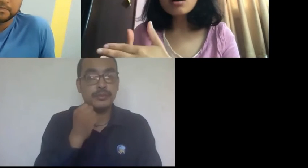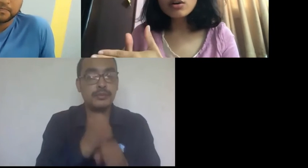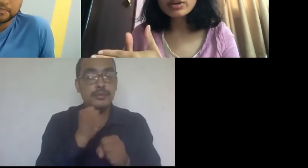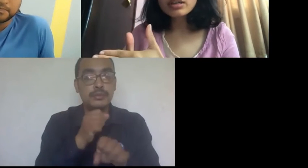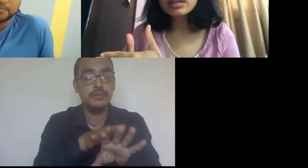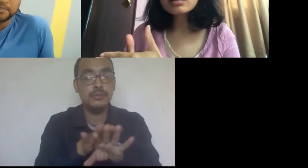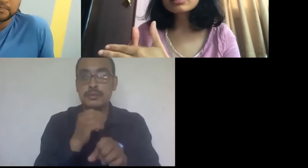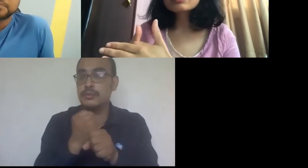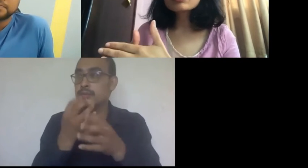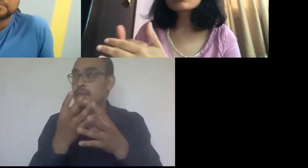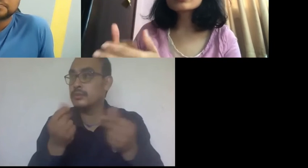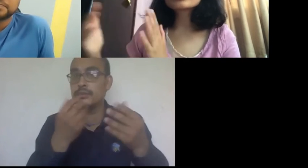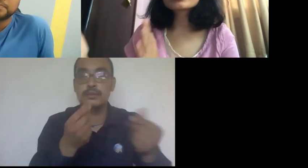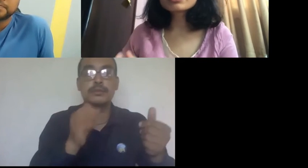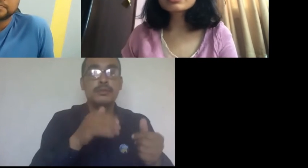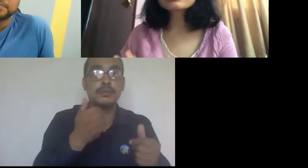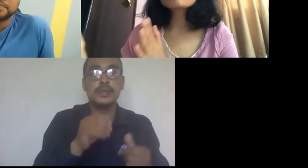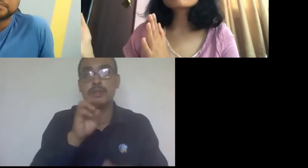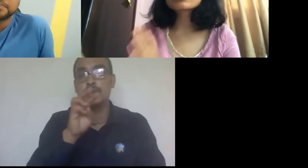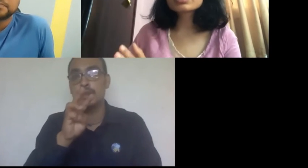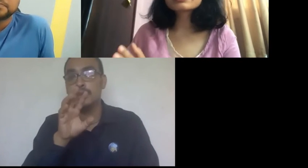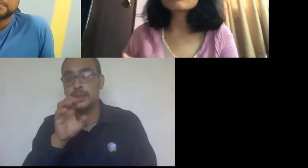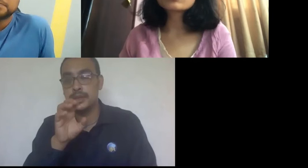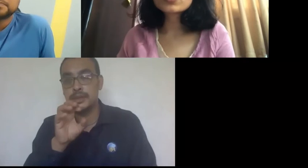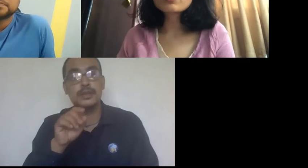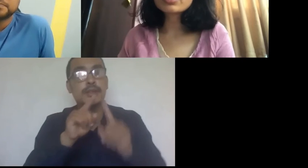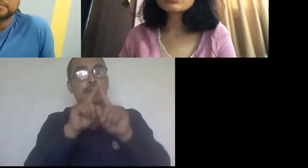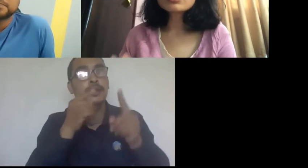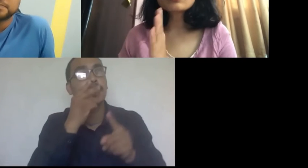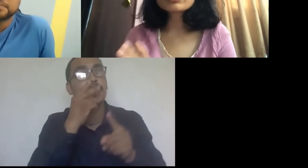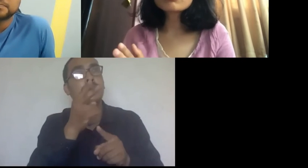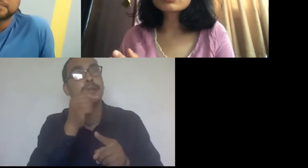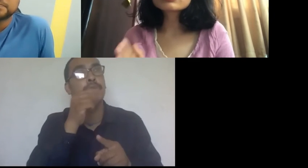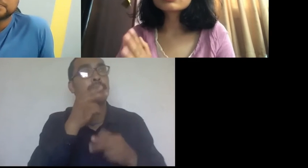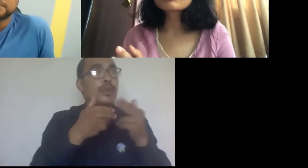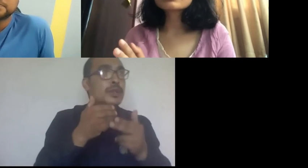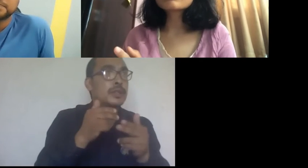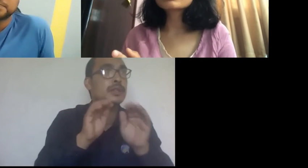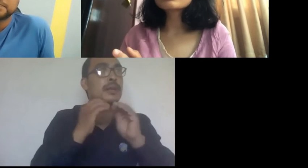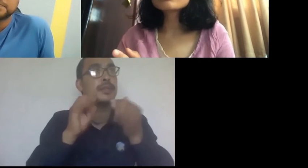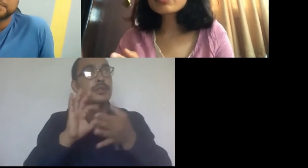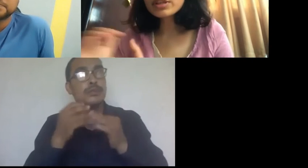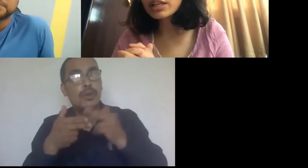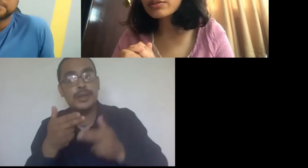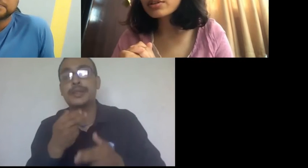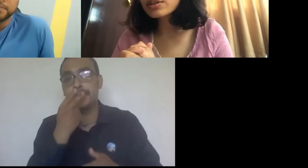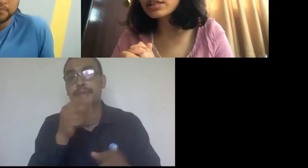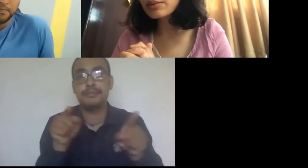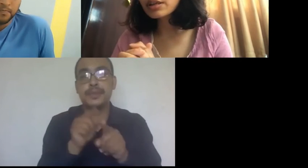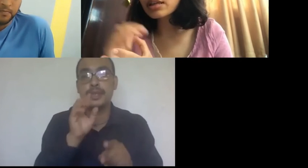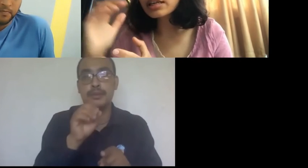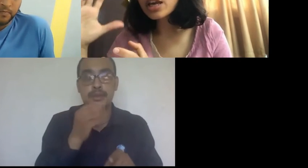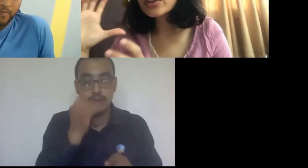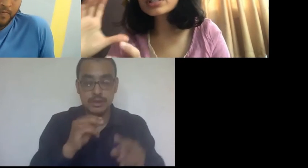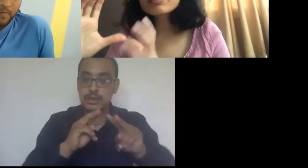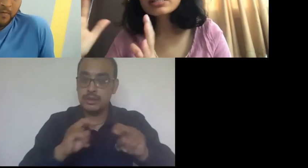पहिला सघाउने होइन, त्यसपछि बरु 30 मिनट्स चाहिँ म स्क्रिन टाइम गर्छु भनेर त्यो पनि गर्न सक्छु। के भनेको छ भन्दाखेरि यो पनि मैले रिसर्चले के भनेको